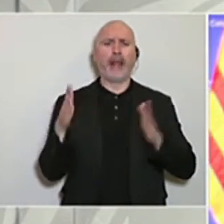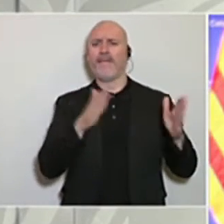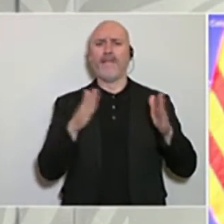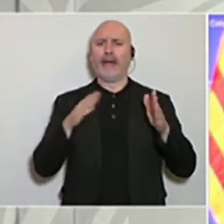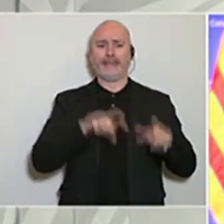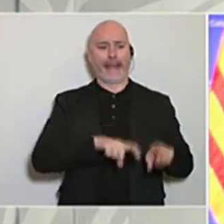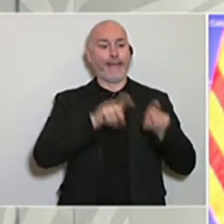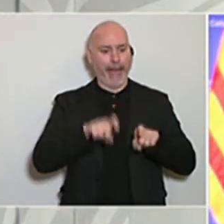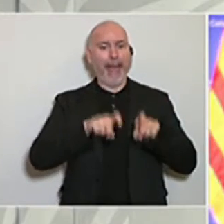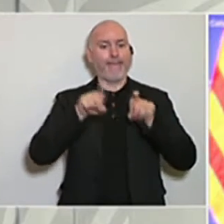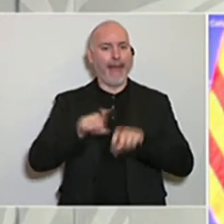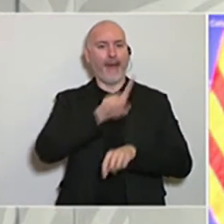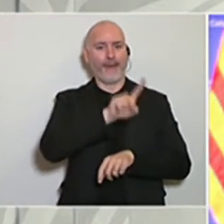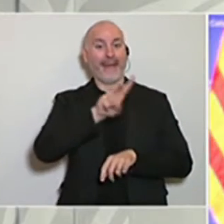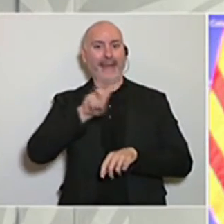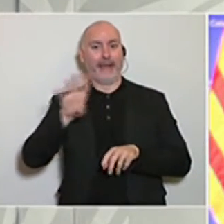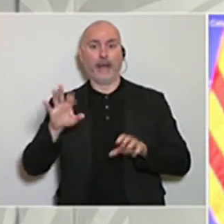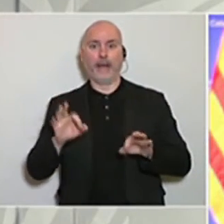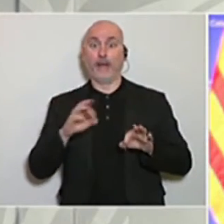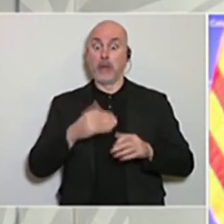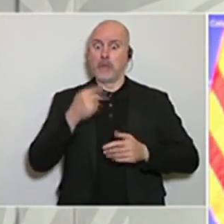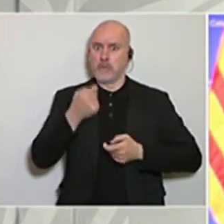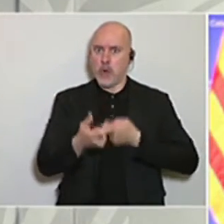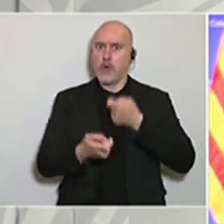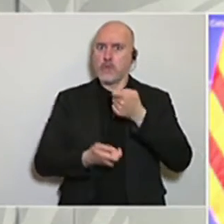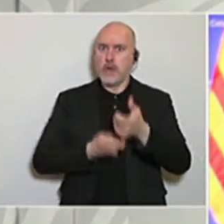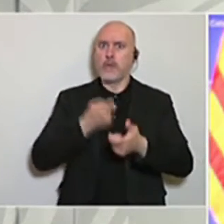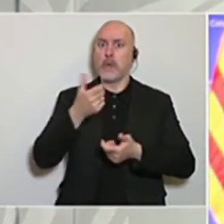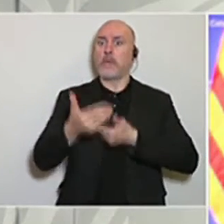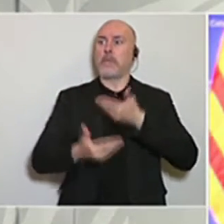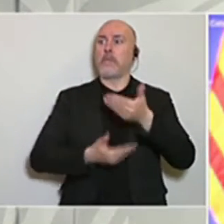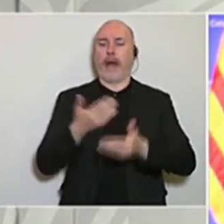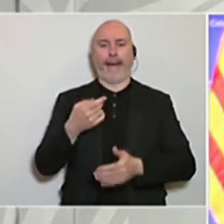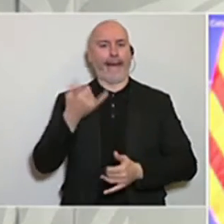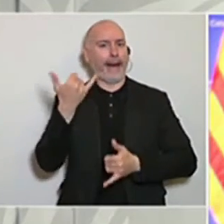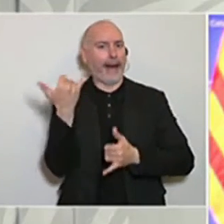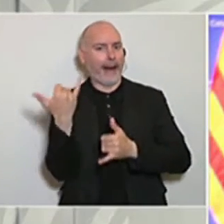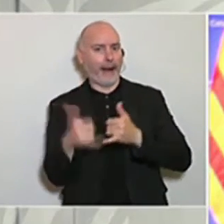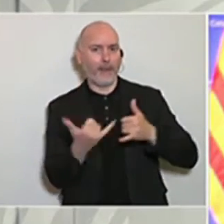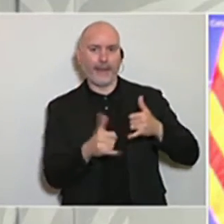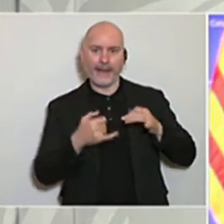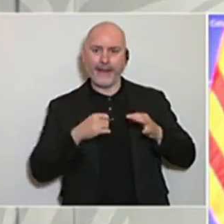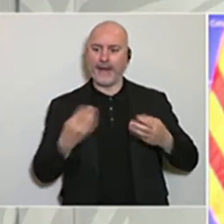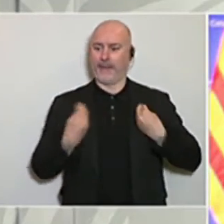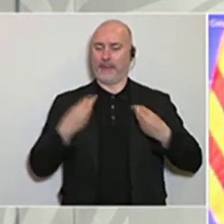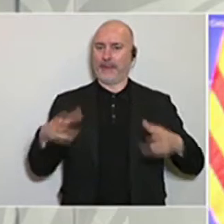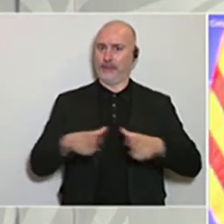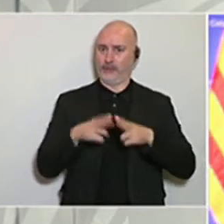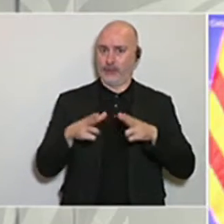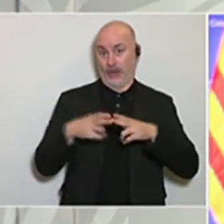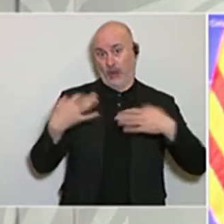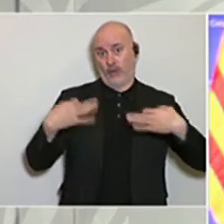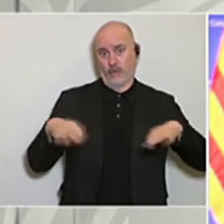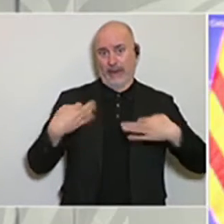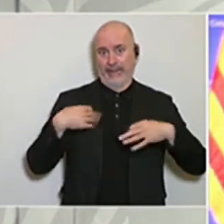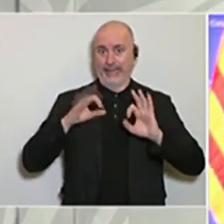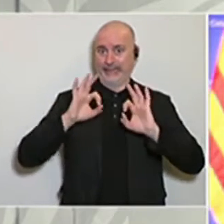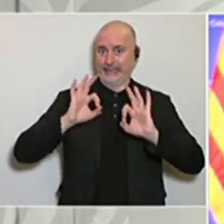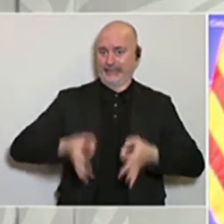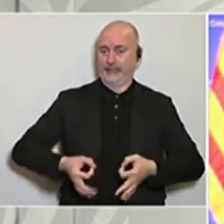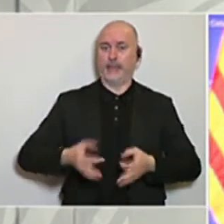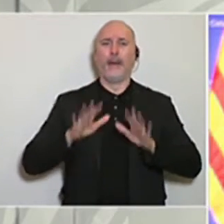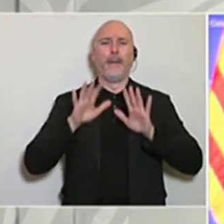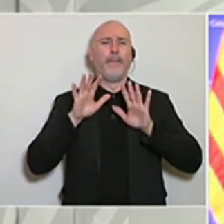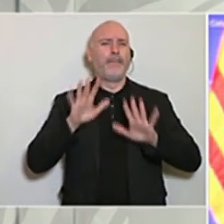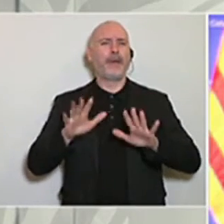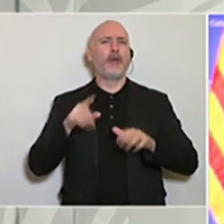anar avançant en aquesta desescalada i a poc podem començar a recuperar, doncs, certa vida social i certa normalitat, doncs, malauradament,